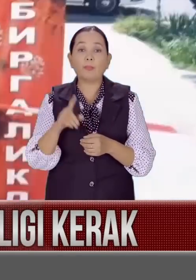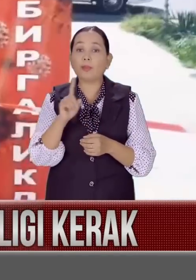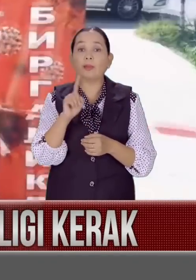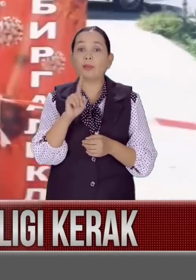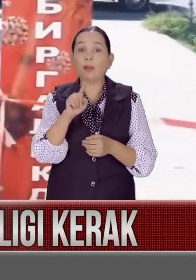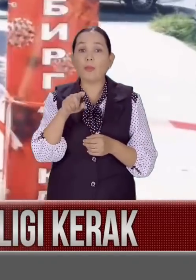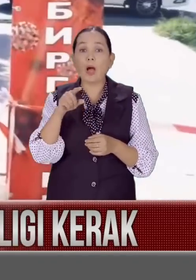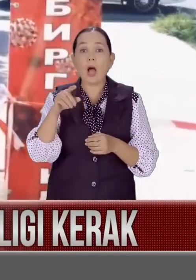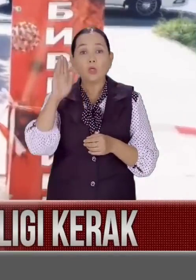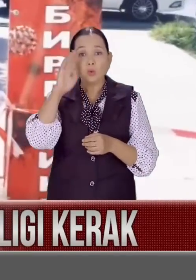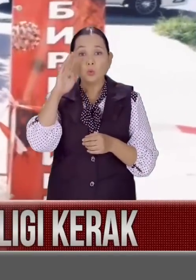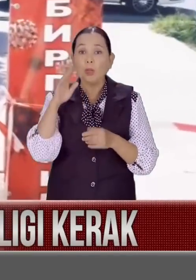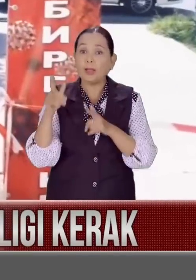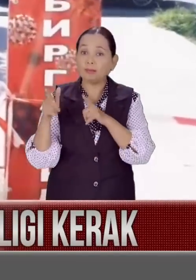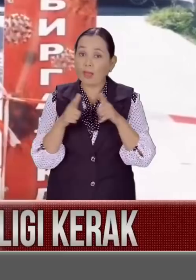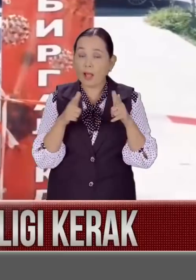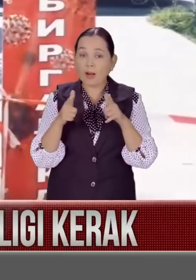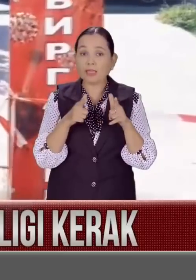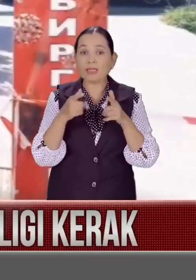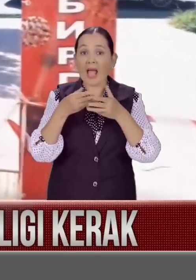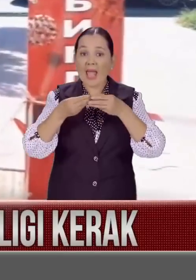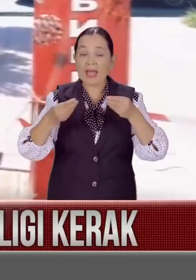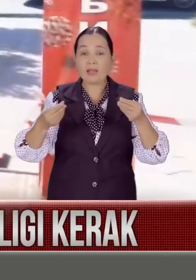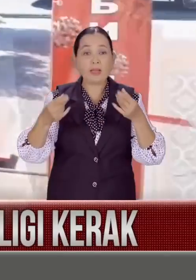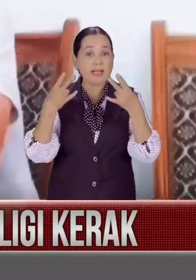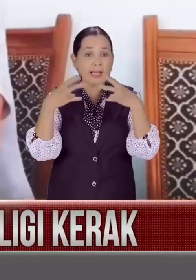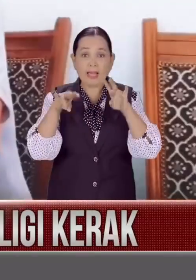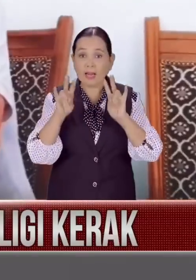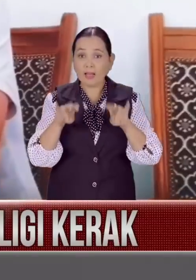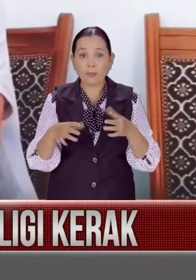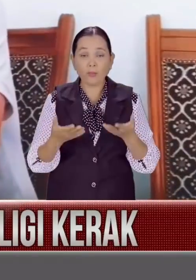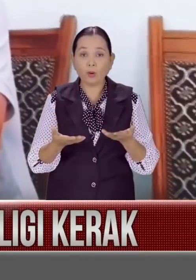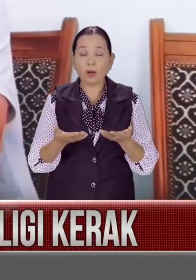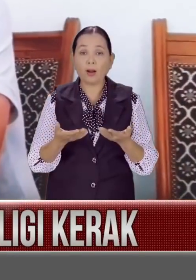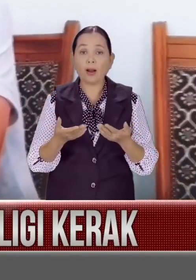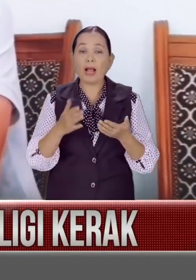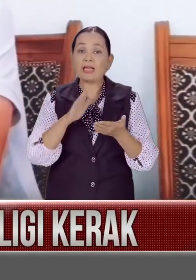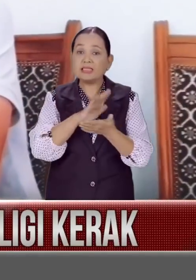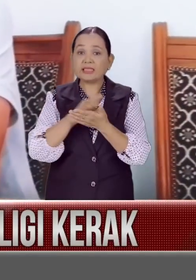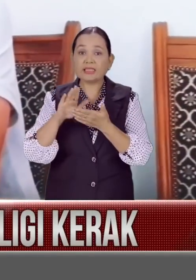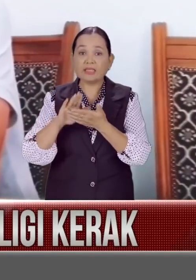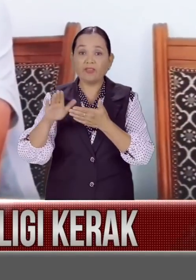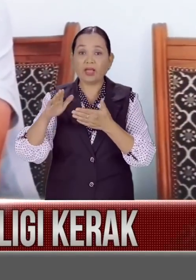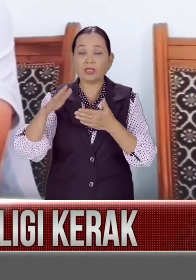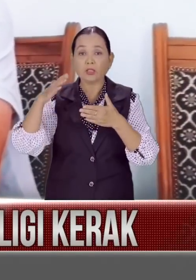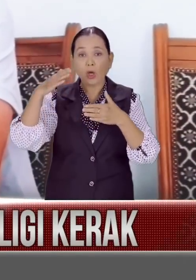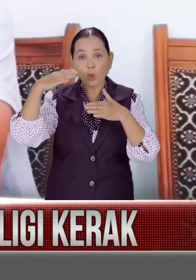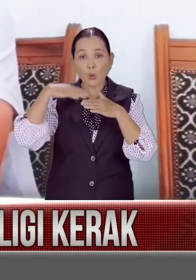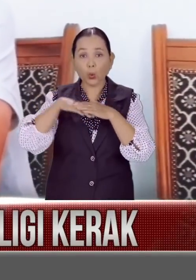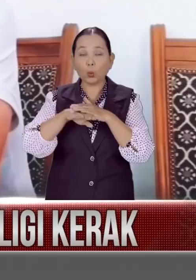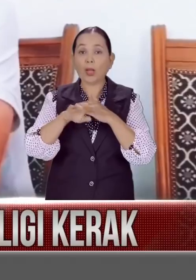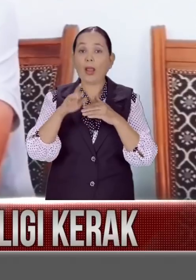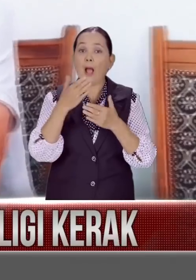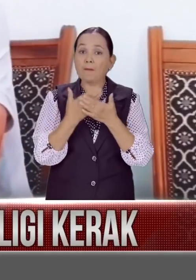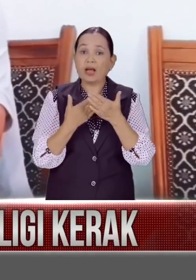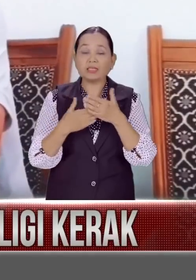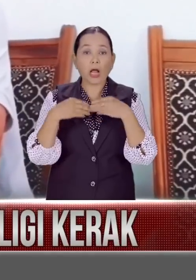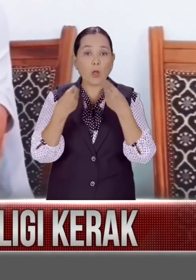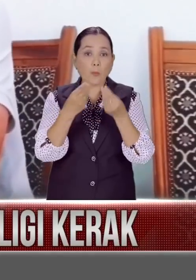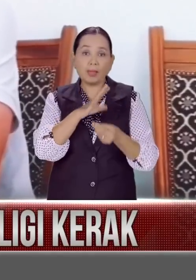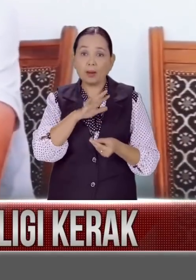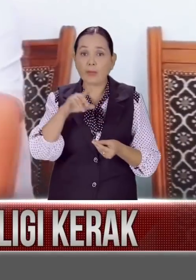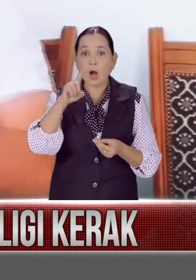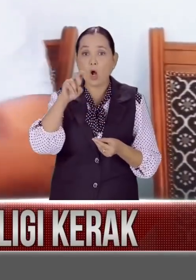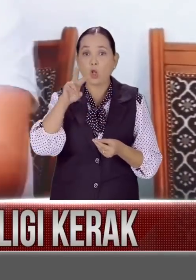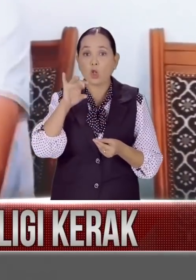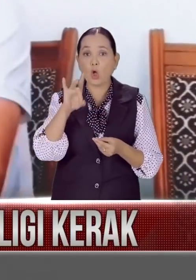Bilmaysizmi? Suyuqlikni tayyorlashda xlor eritmasining keragi ham bo'lmaydi. O'zi dezinfeksiya tunnellarida biz bir marta maslahat bermaganmiz. Xlor